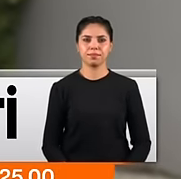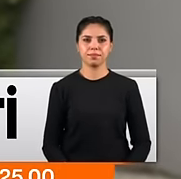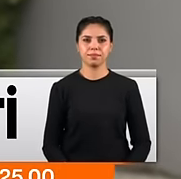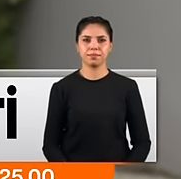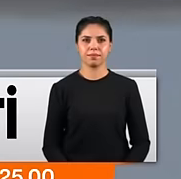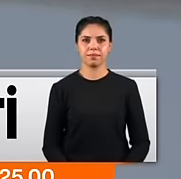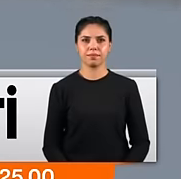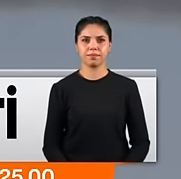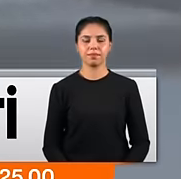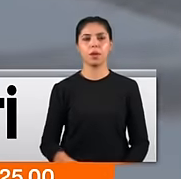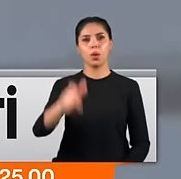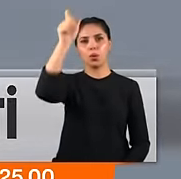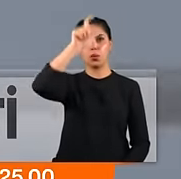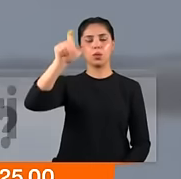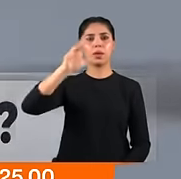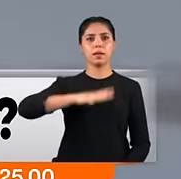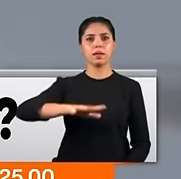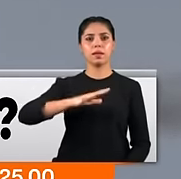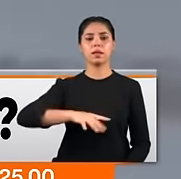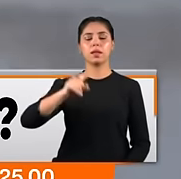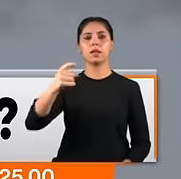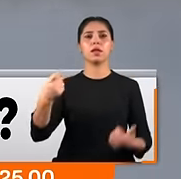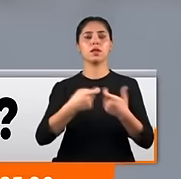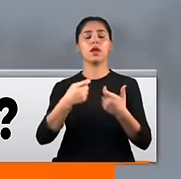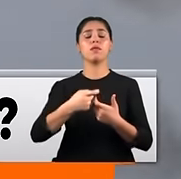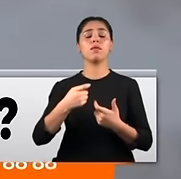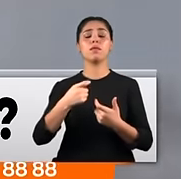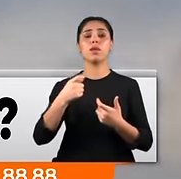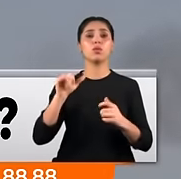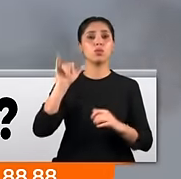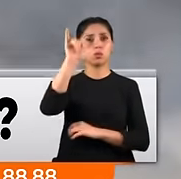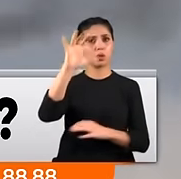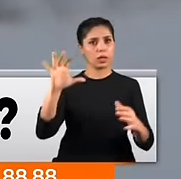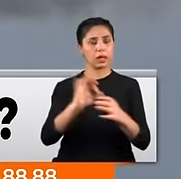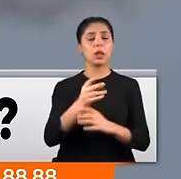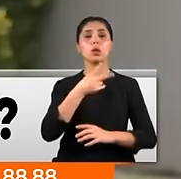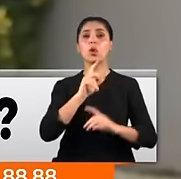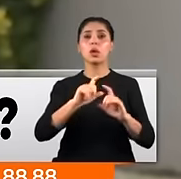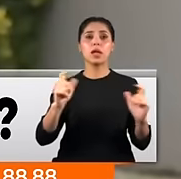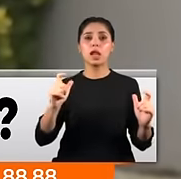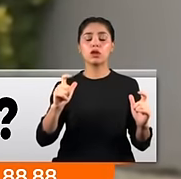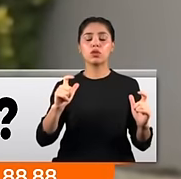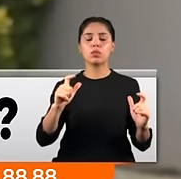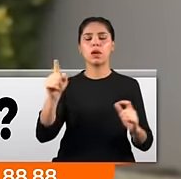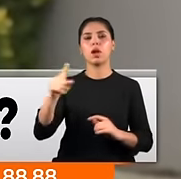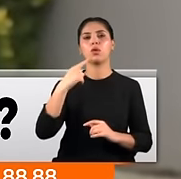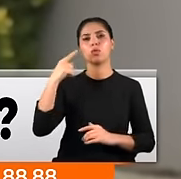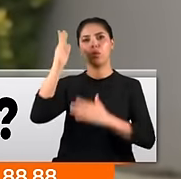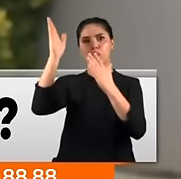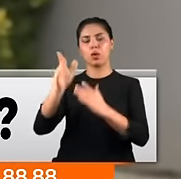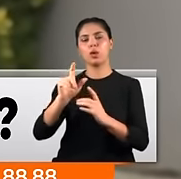gelişmeleri yürütüyor. Türkiye'nin talep ettiği Eurofighter savaş uçaklarıyla ilgili son gelişmeler de soruldu Erdoğan'a. Eurofighter'larla